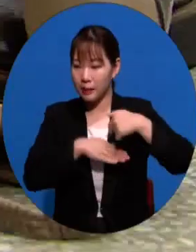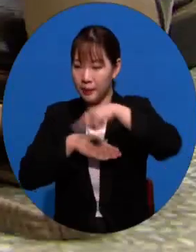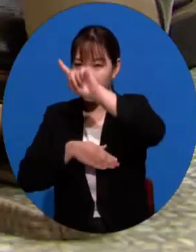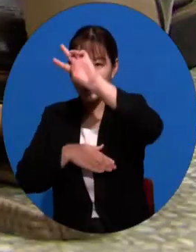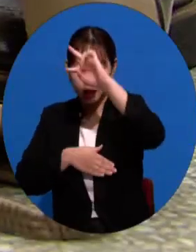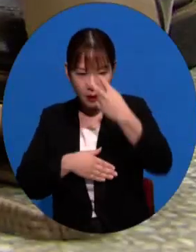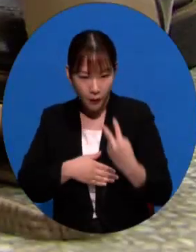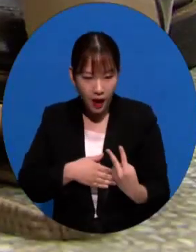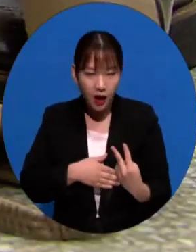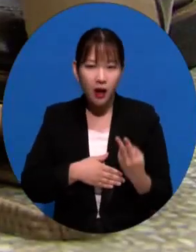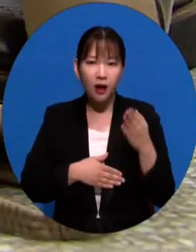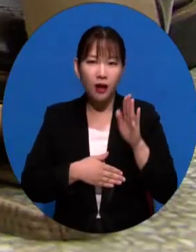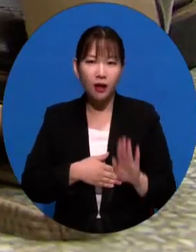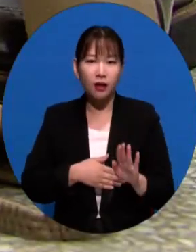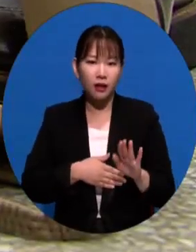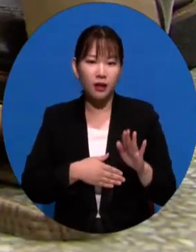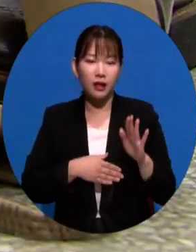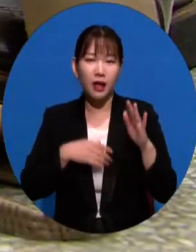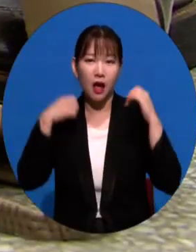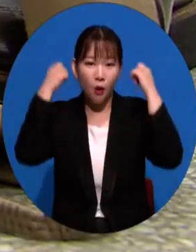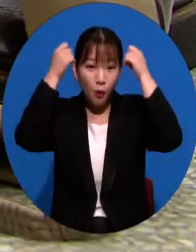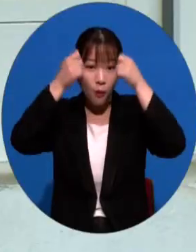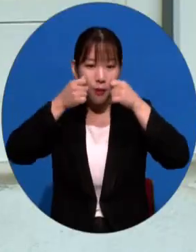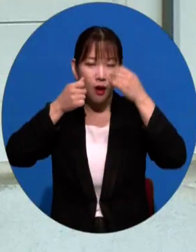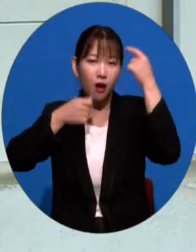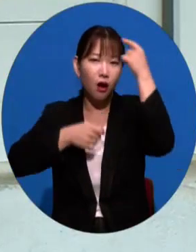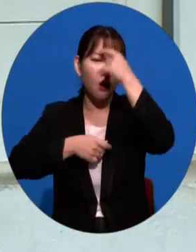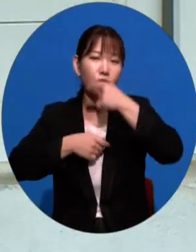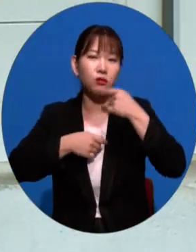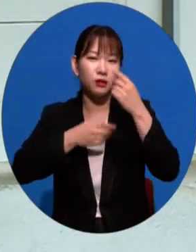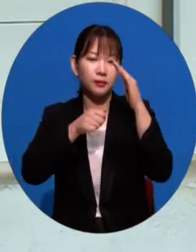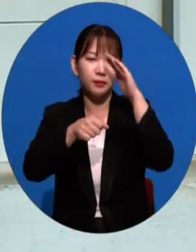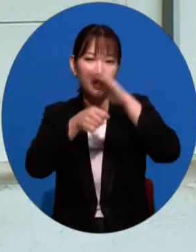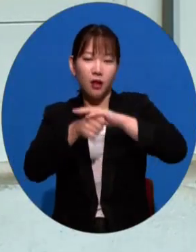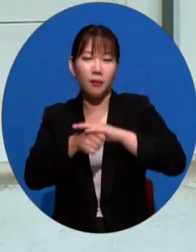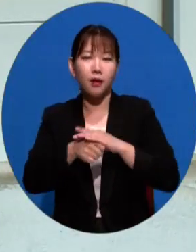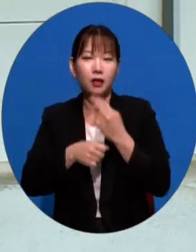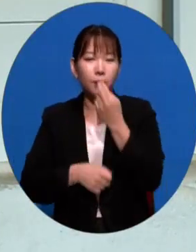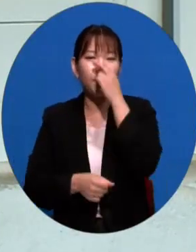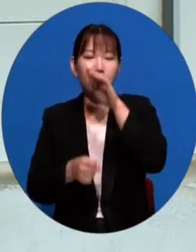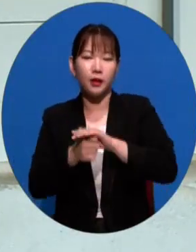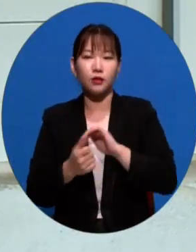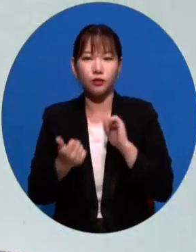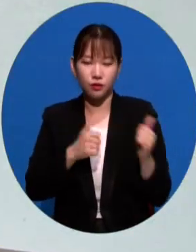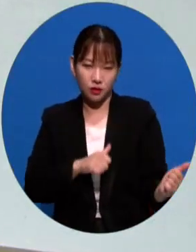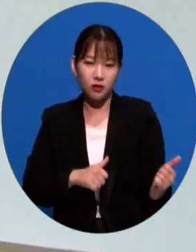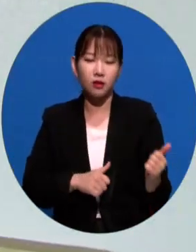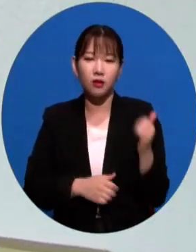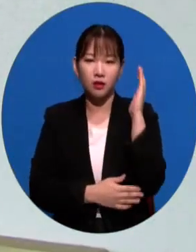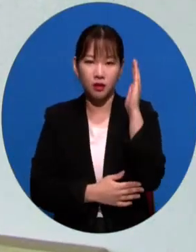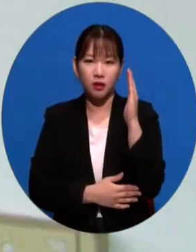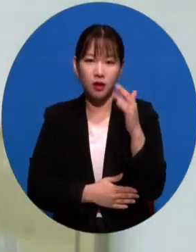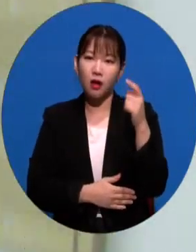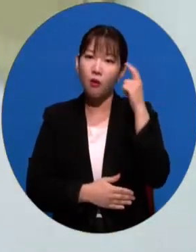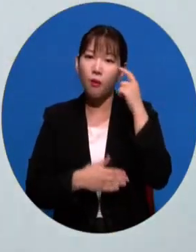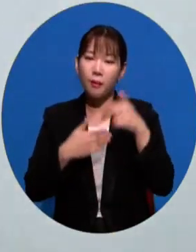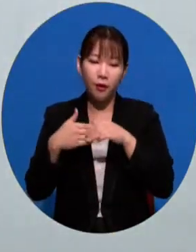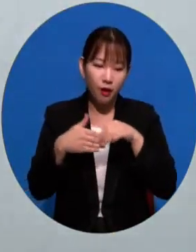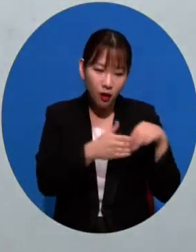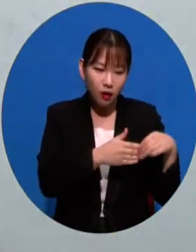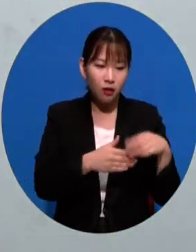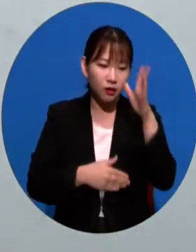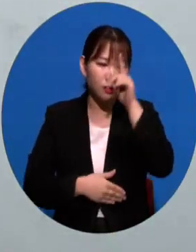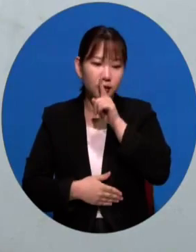외출했는데 돌아와 보니 겉싹의 모자에 얼굴이 덮여 질식해 숨져 있었다고 주장했습니다. 왜 병원에 데리고 가거나